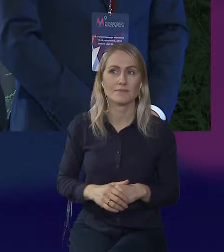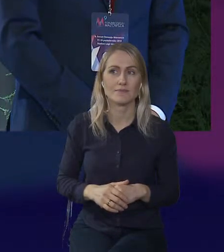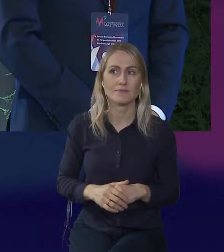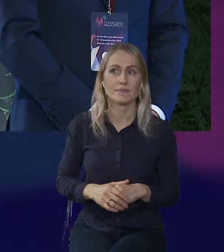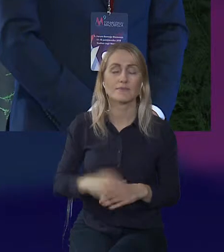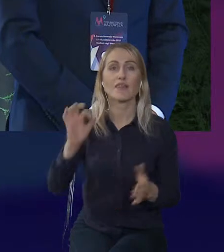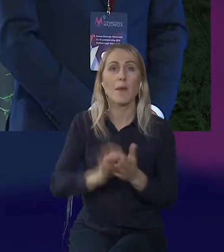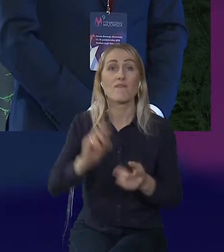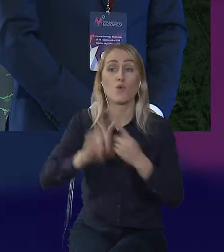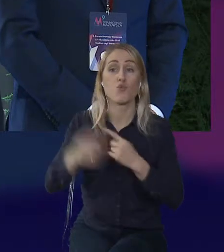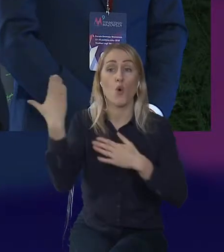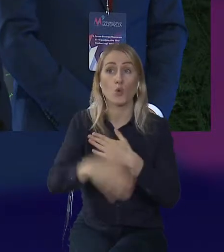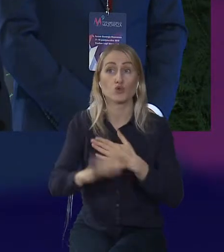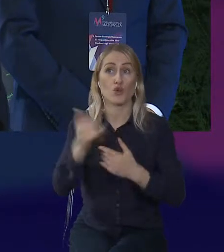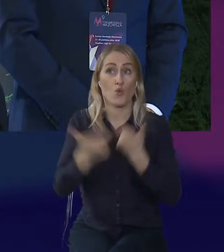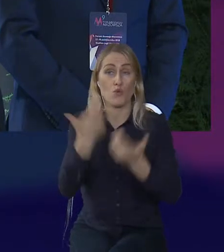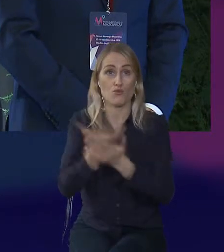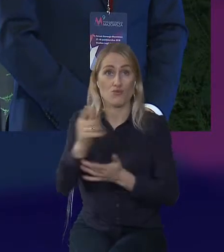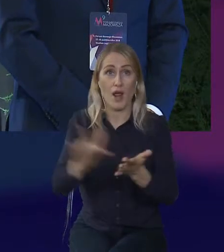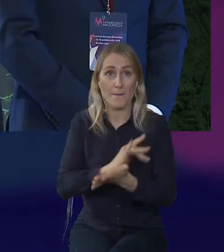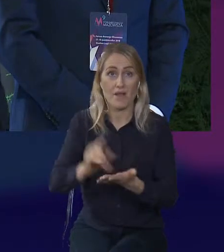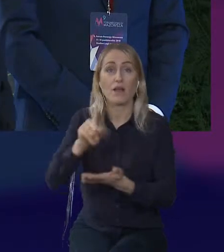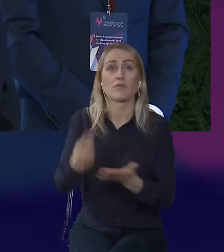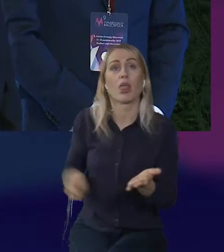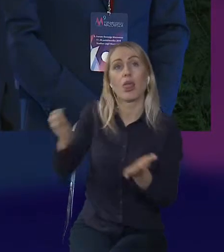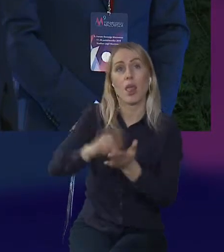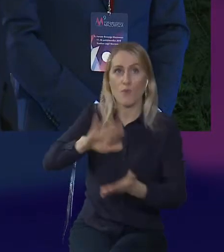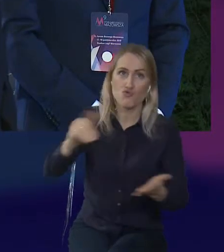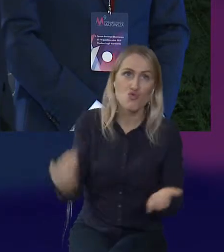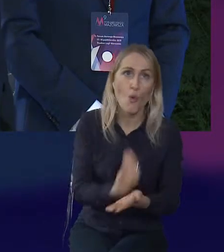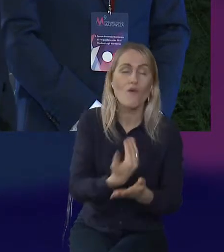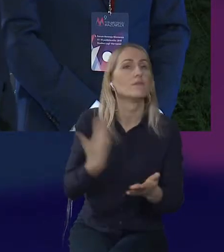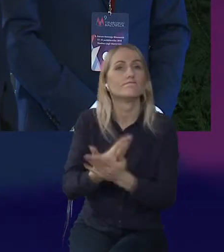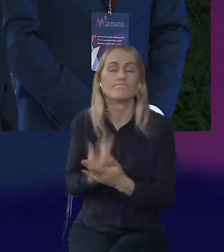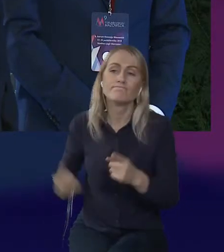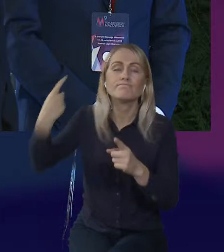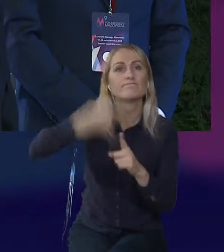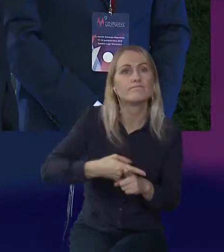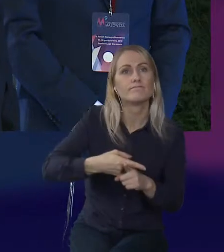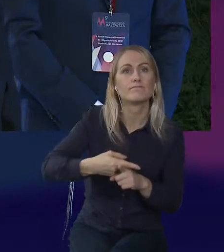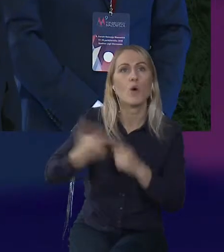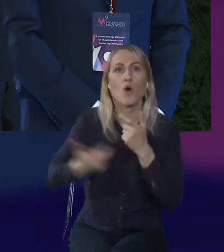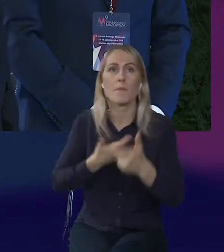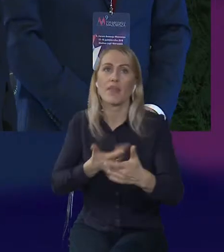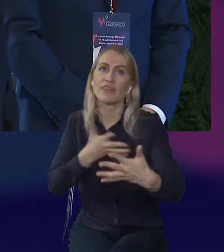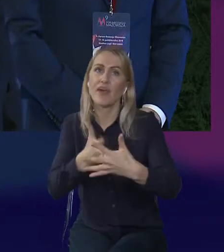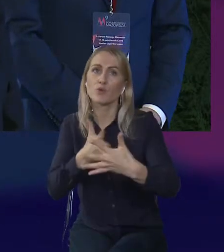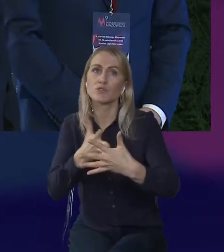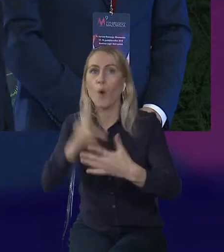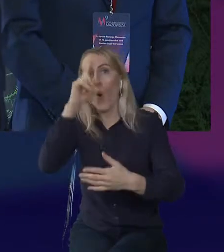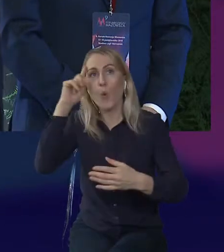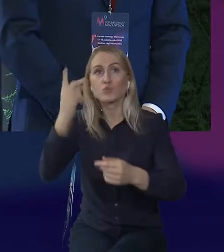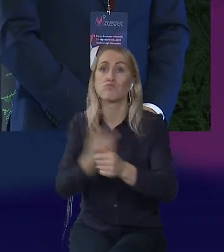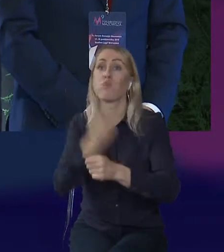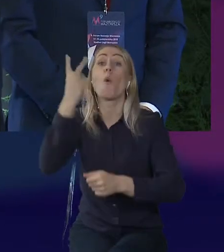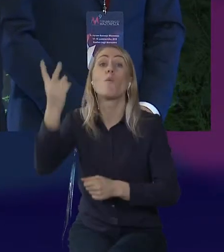tworzenia tej aplikacji będzie unowocześnienie jej w oparciu o rozszerzenie na diagnozowanie osób powyżej